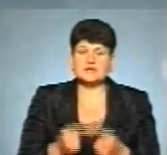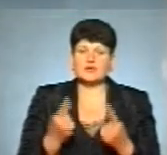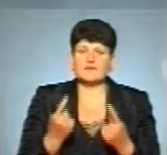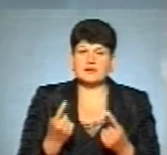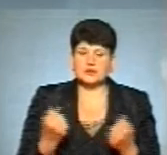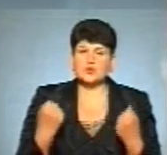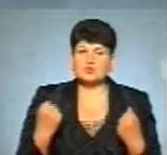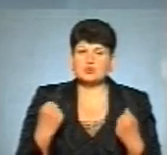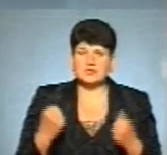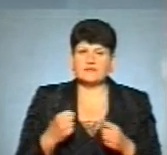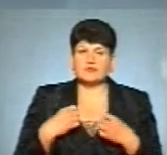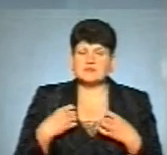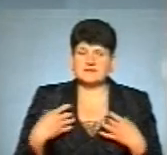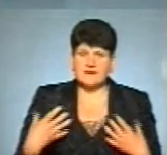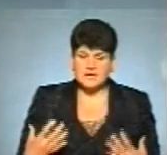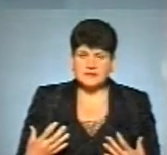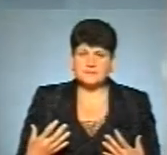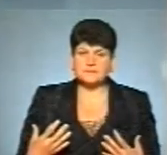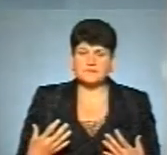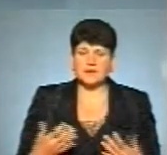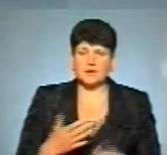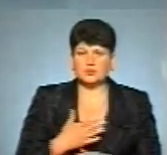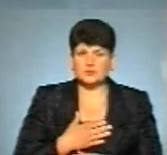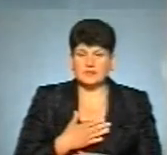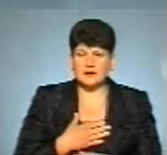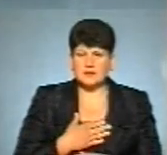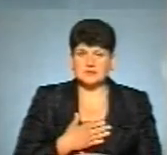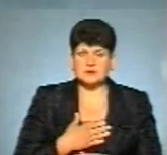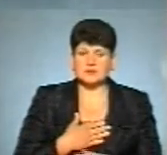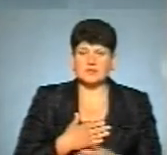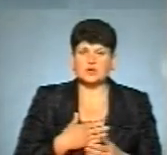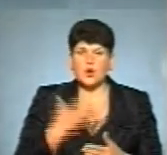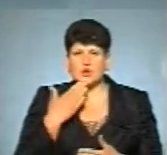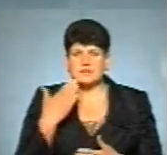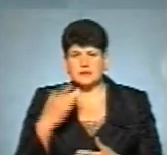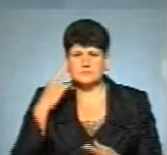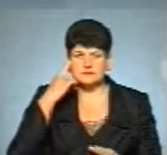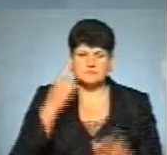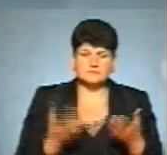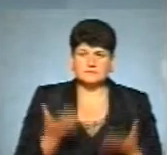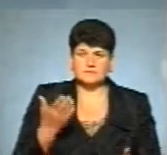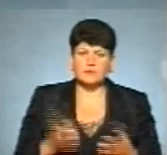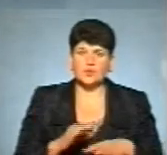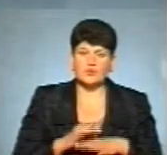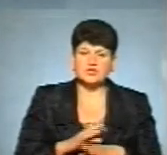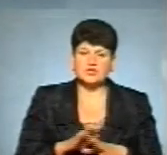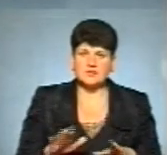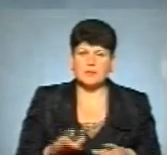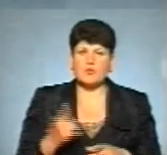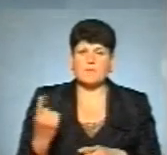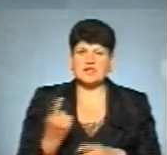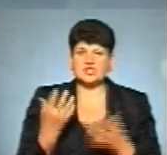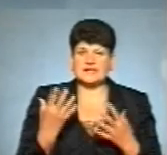такого спортивного свята, півмарафону Тернопільського, у нас до останнього ми вагалися, чи проводити, але тільки був перший день